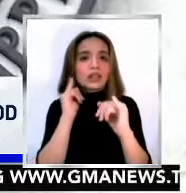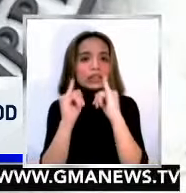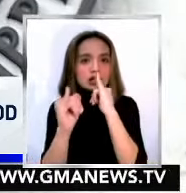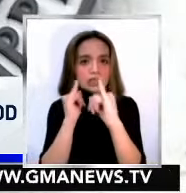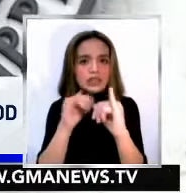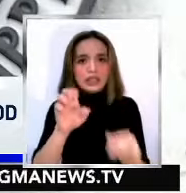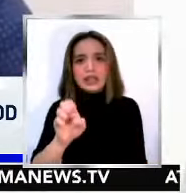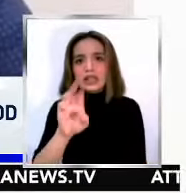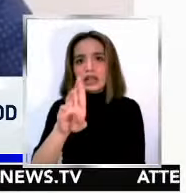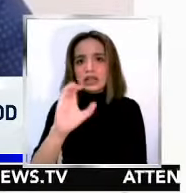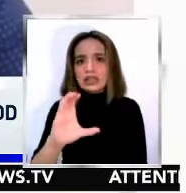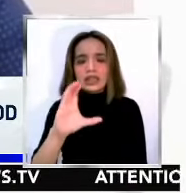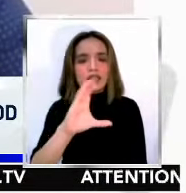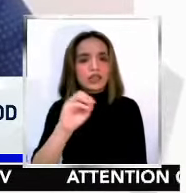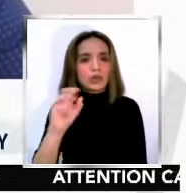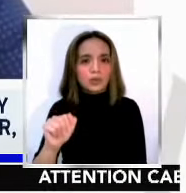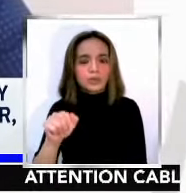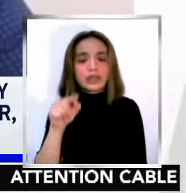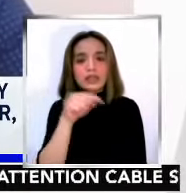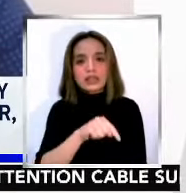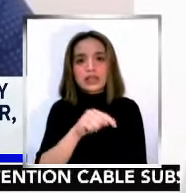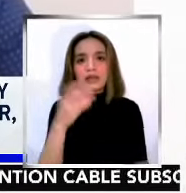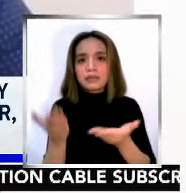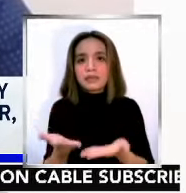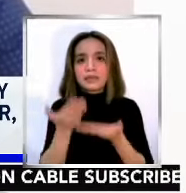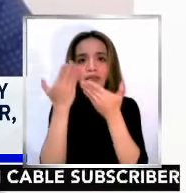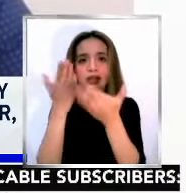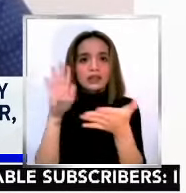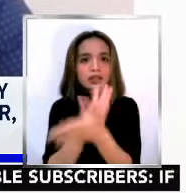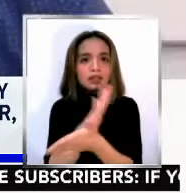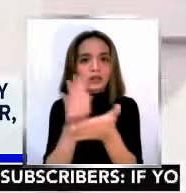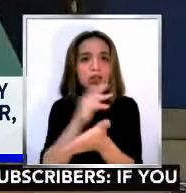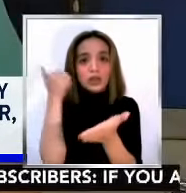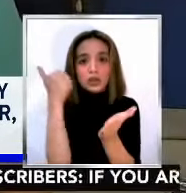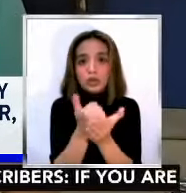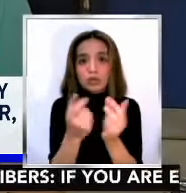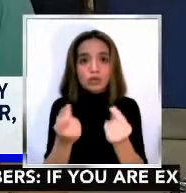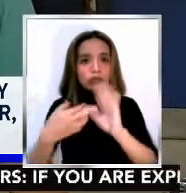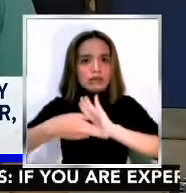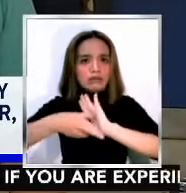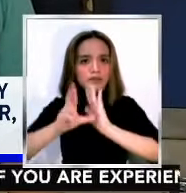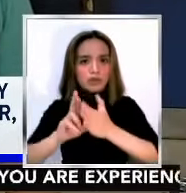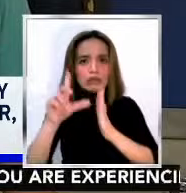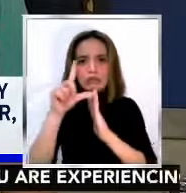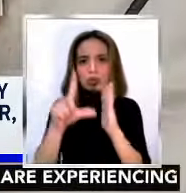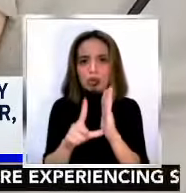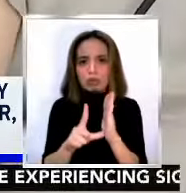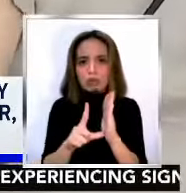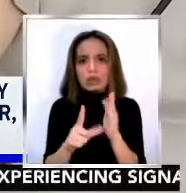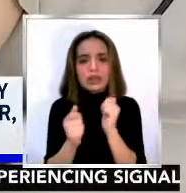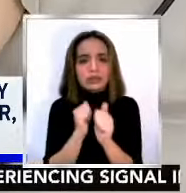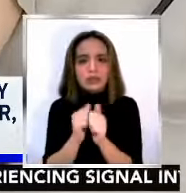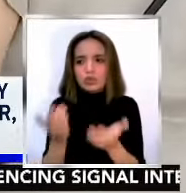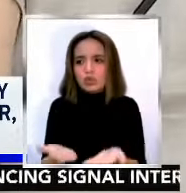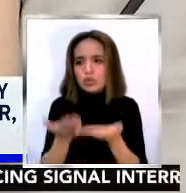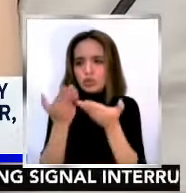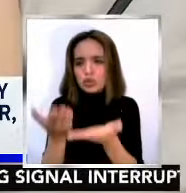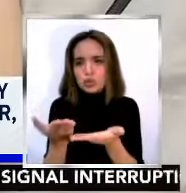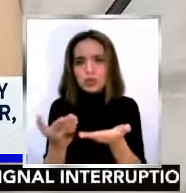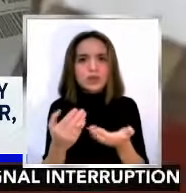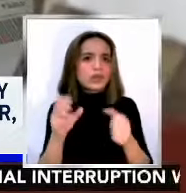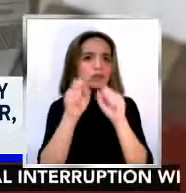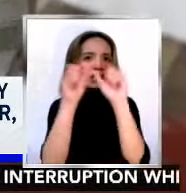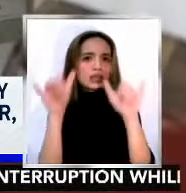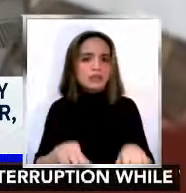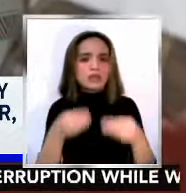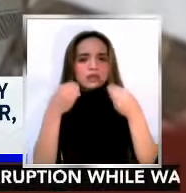COA. Maghahain daw si Marcoleta ng resolusyon para i-review ang mga batas kung saan ipinapasa sa consumers ang systems loss kasama yung